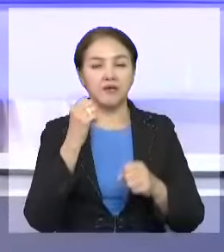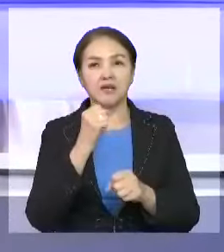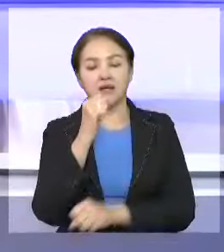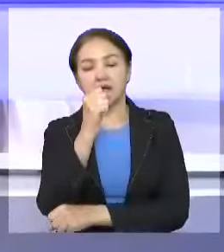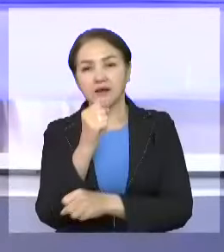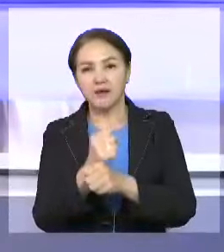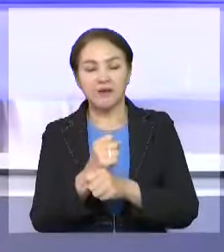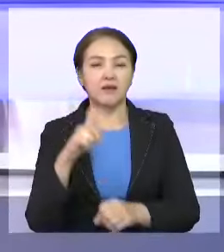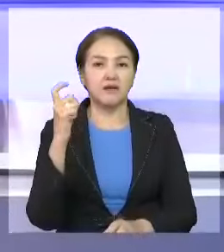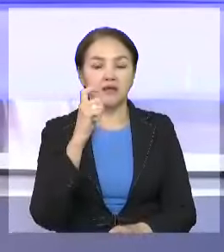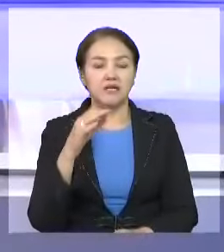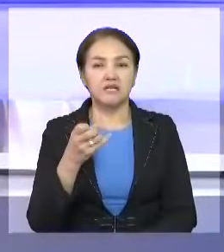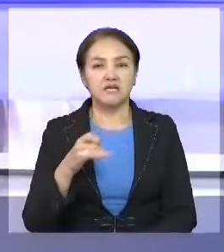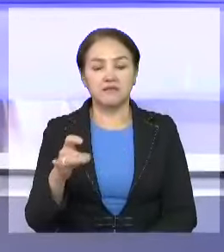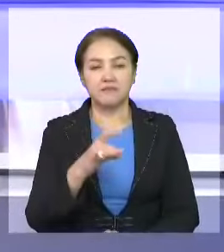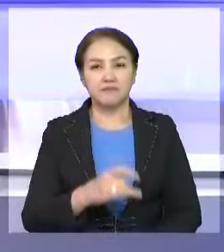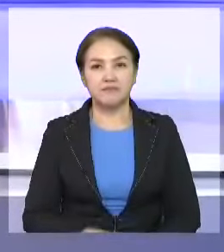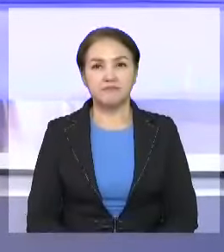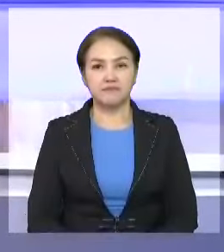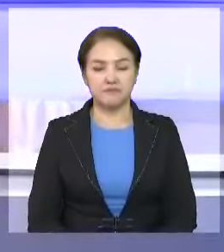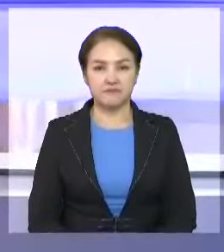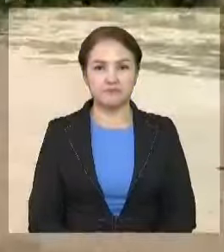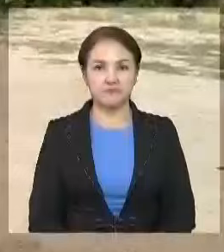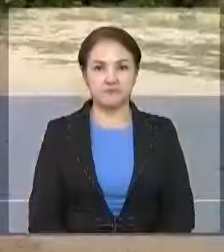работниками одного из хозяйств Алгидского района.